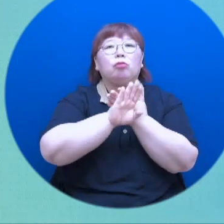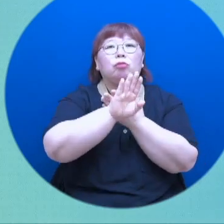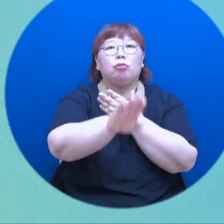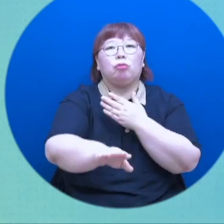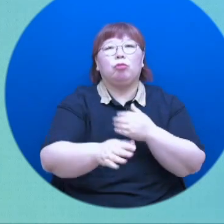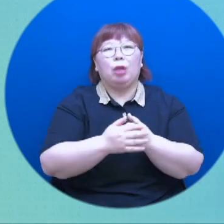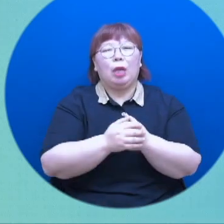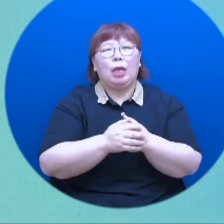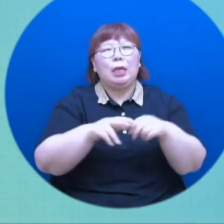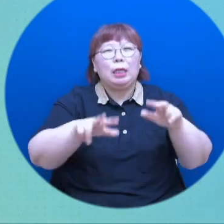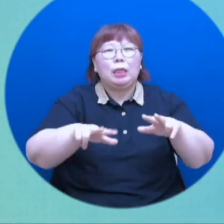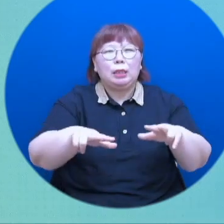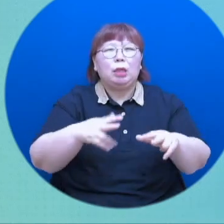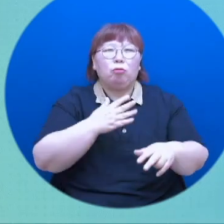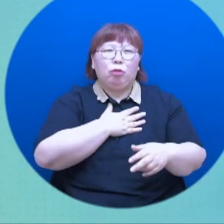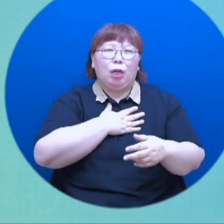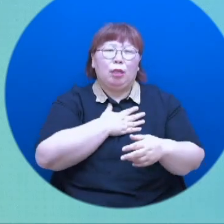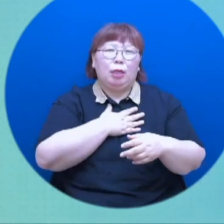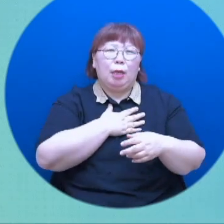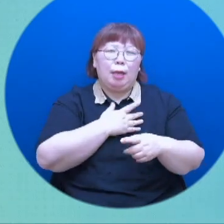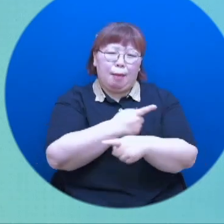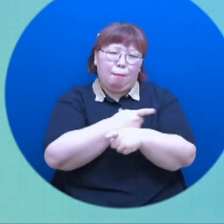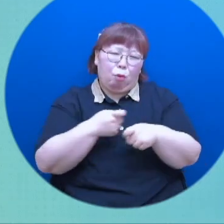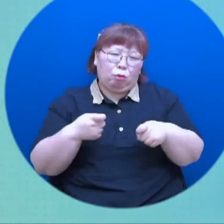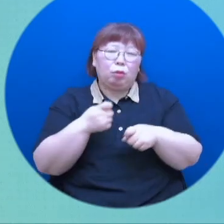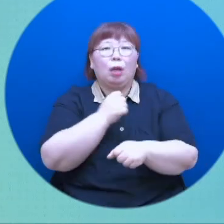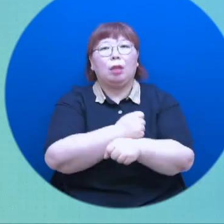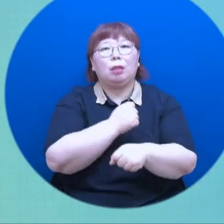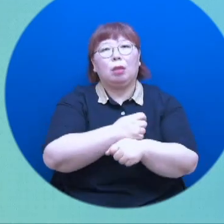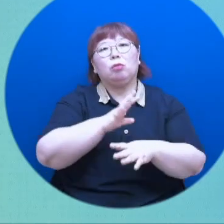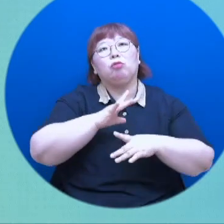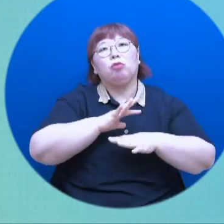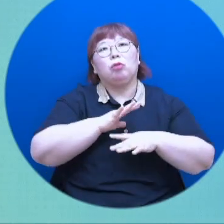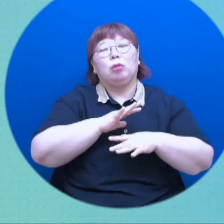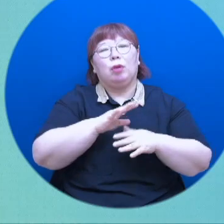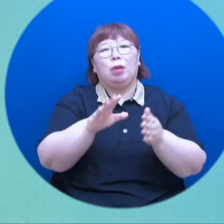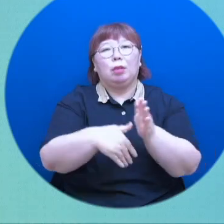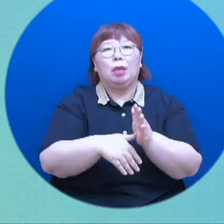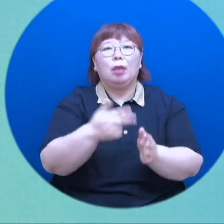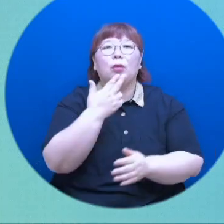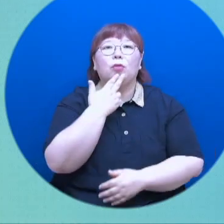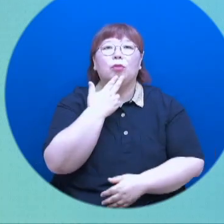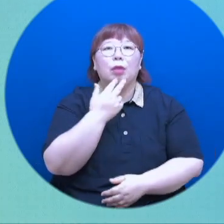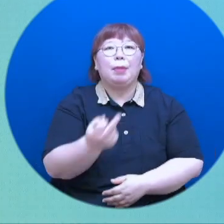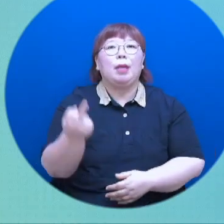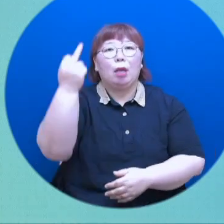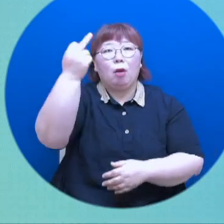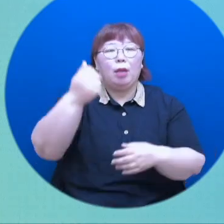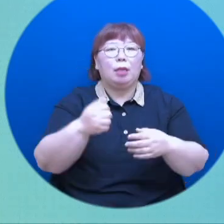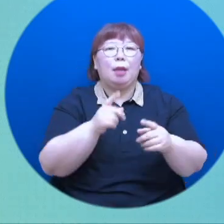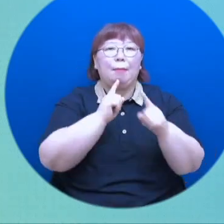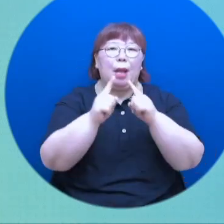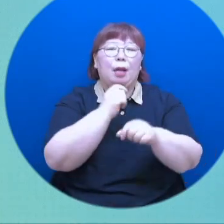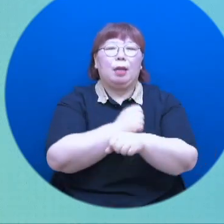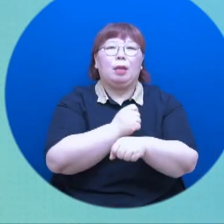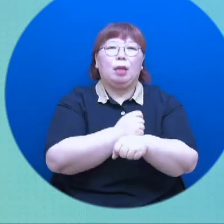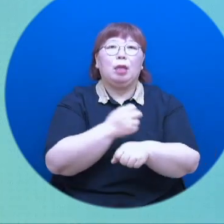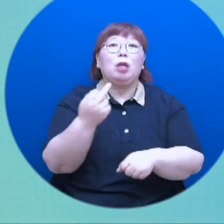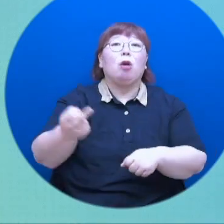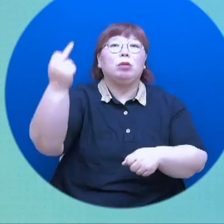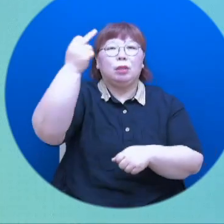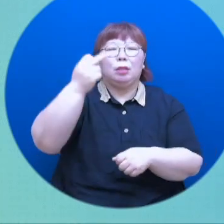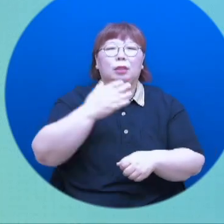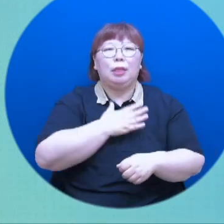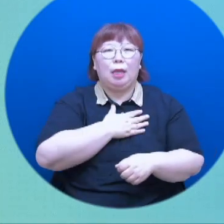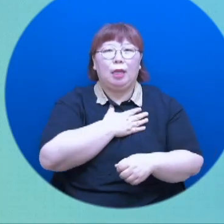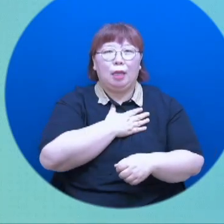떠났으니 이제는 우리에게 복수할 거야 두려워 떨고 있을 때 요셉이 형들에게 하는 말, 형들은 내게